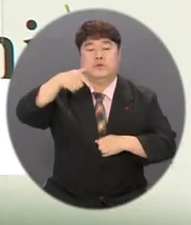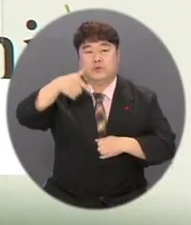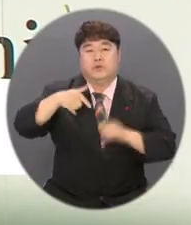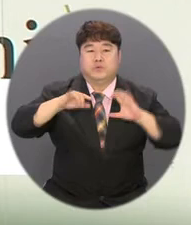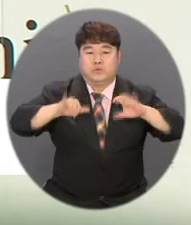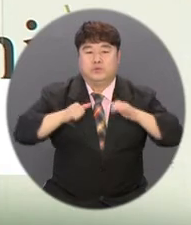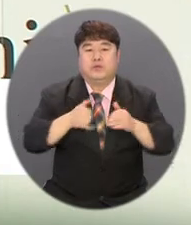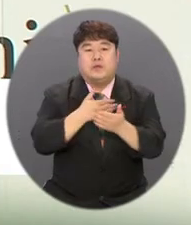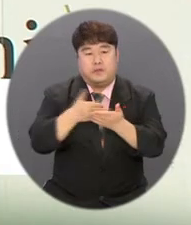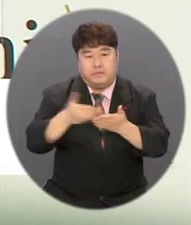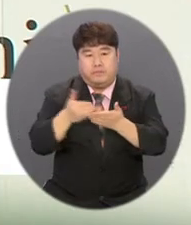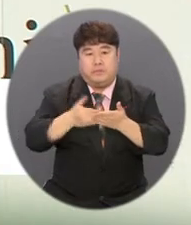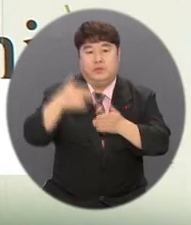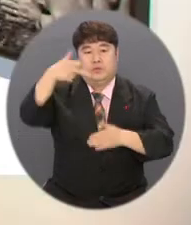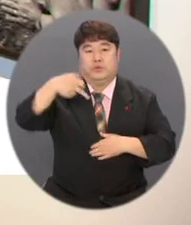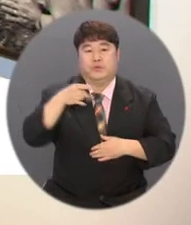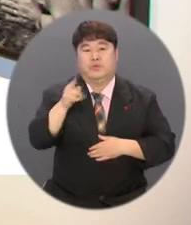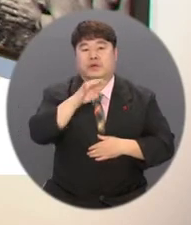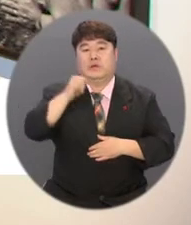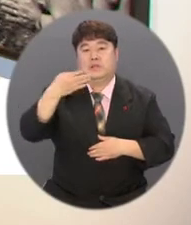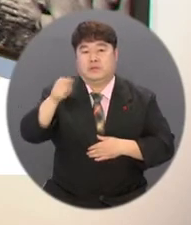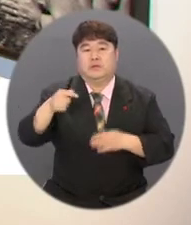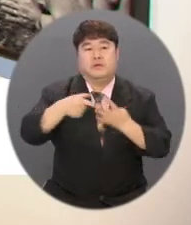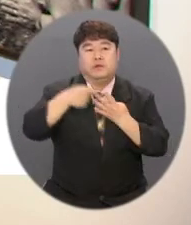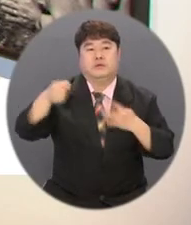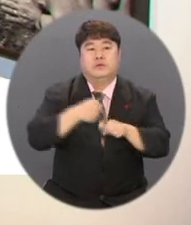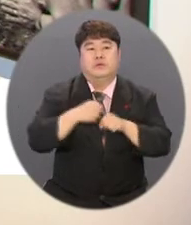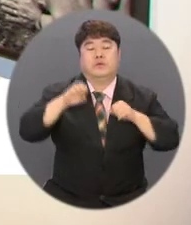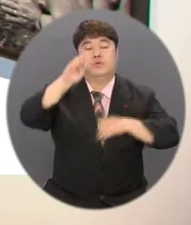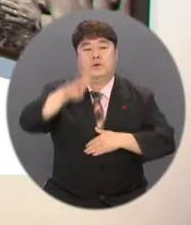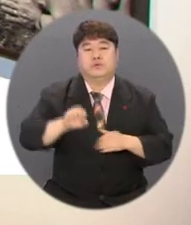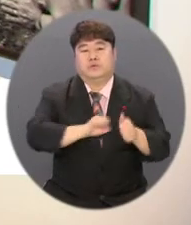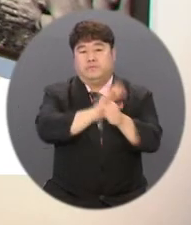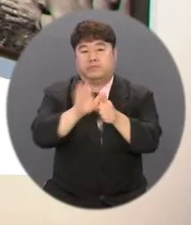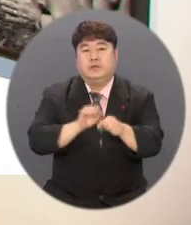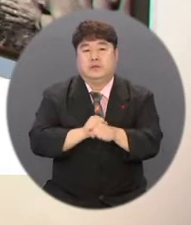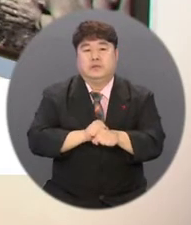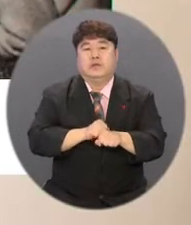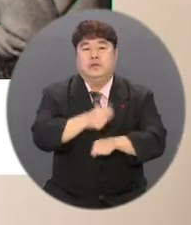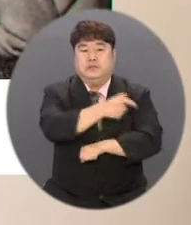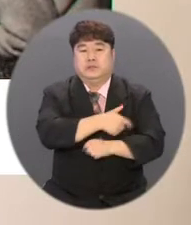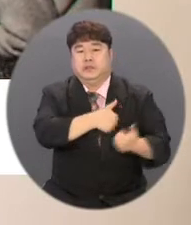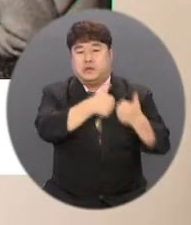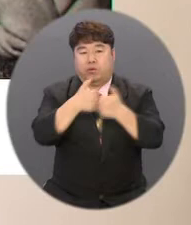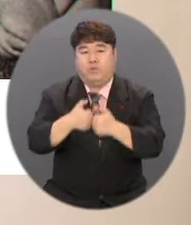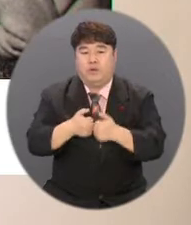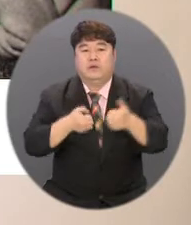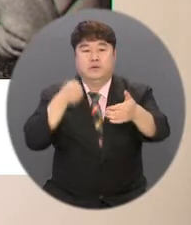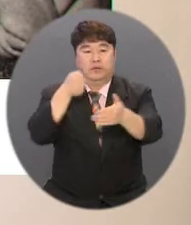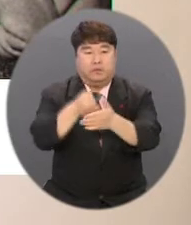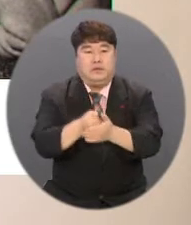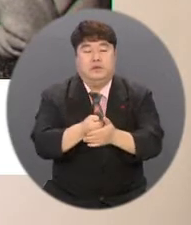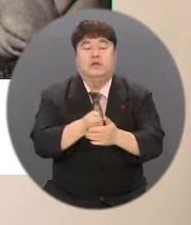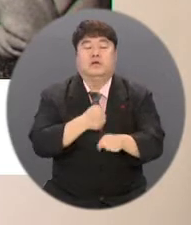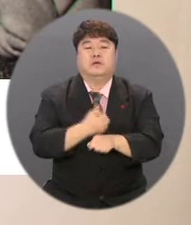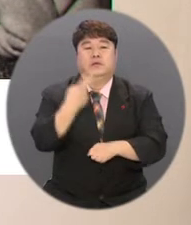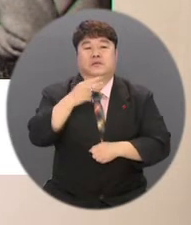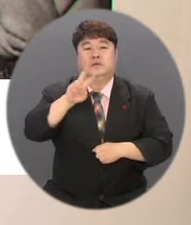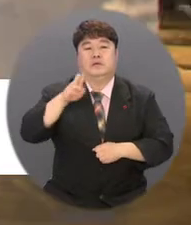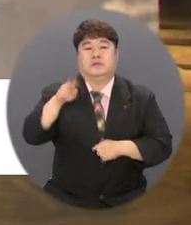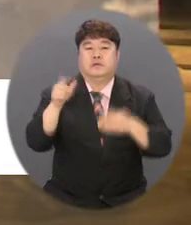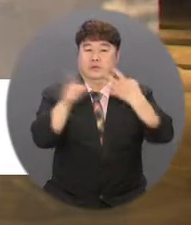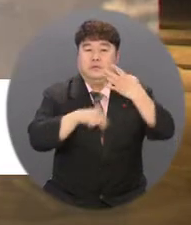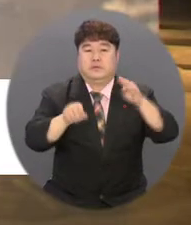수석 큐레이터가 선임됐습니다. 광주 비엔날레는 이사회 심의 의결을 거쳐 2023년